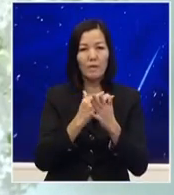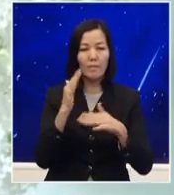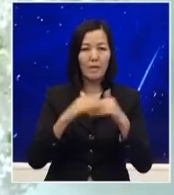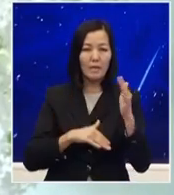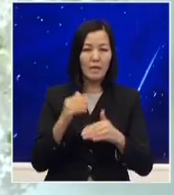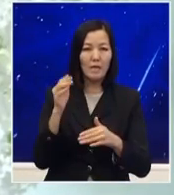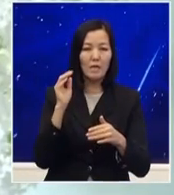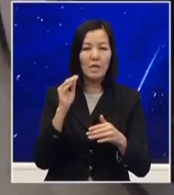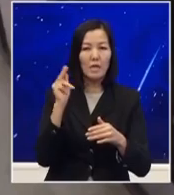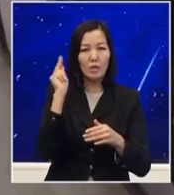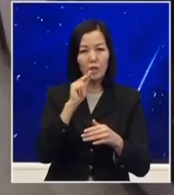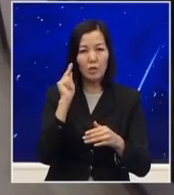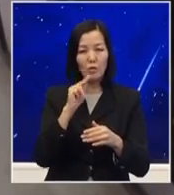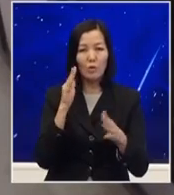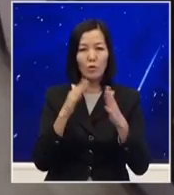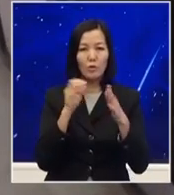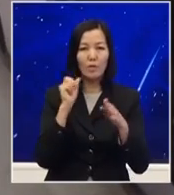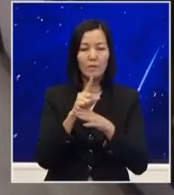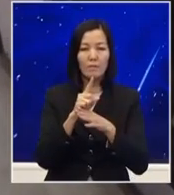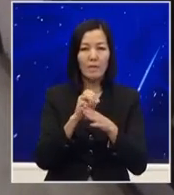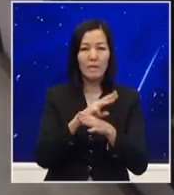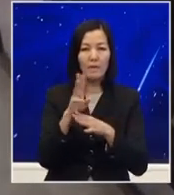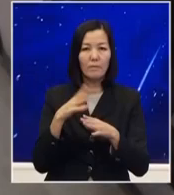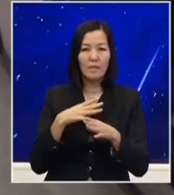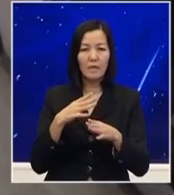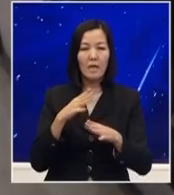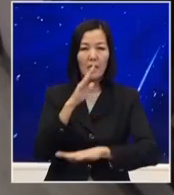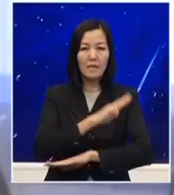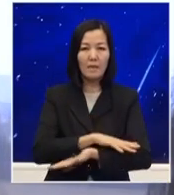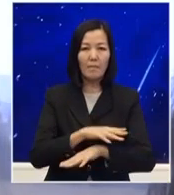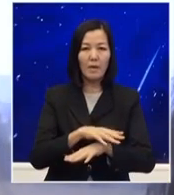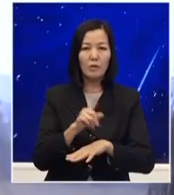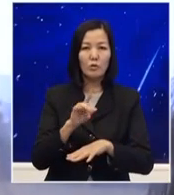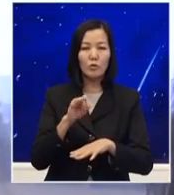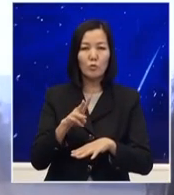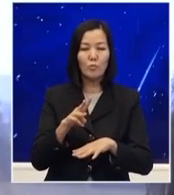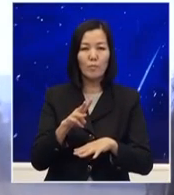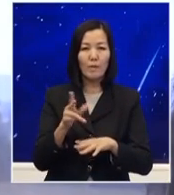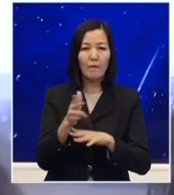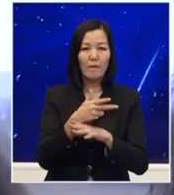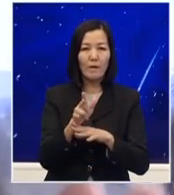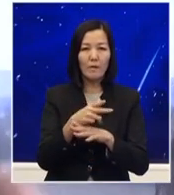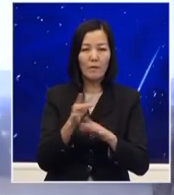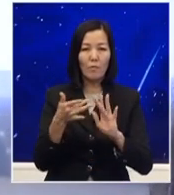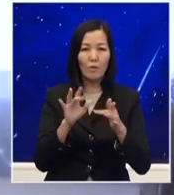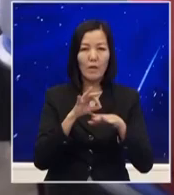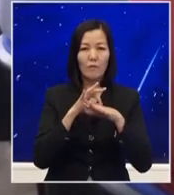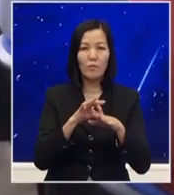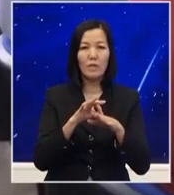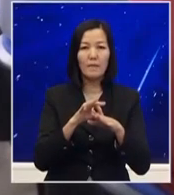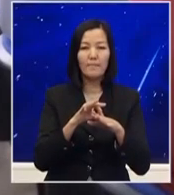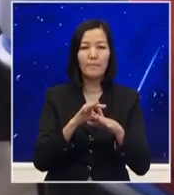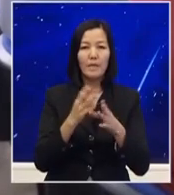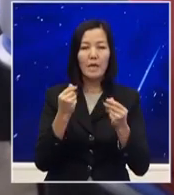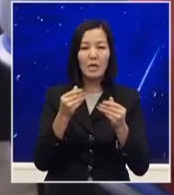бағдарламасы практикалық жаттығулар мен үй тапсырмаларын қамтиды. Шеберлік сабағы арнайы Zoom платформасында да онлайн өтті. Айта кету